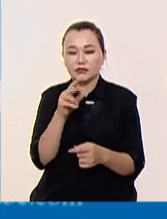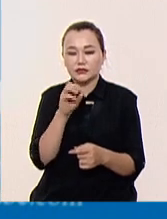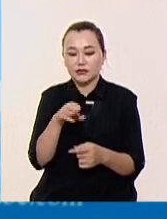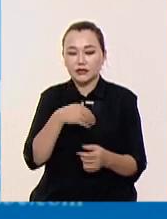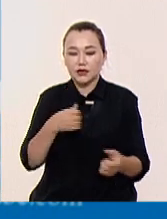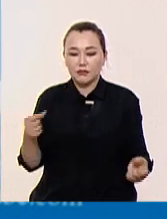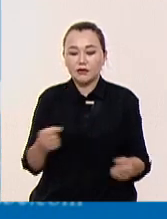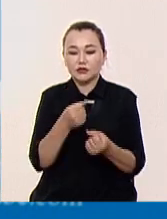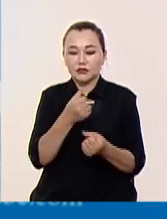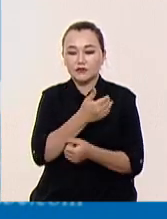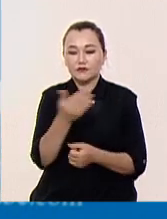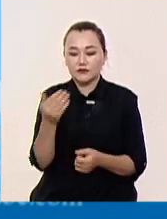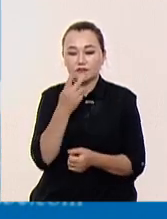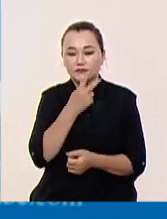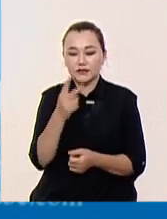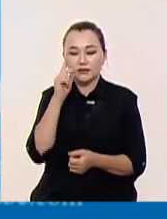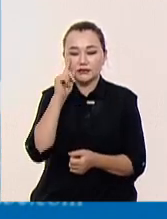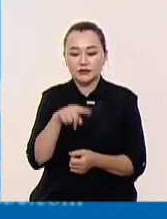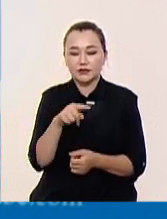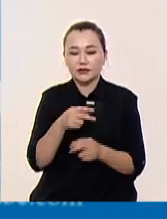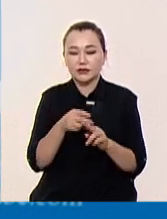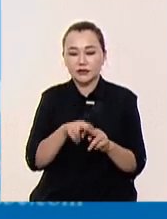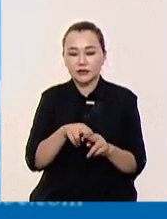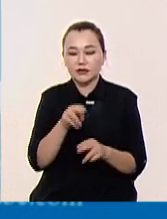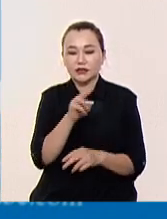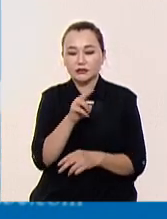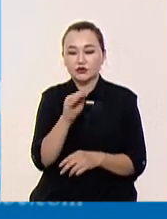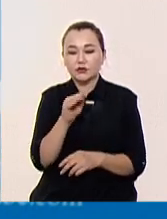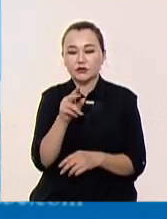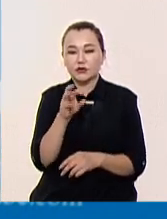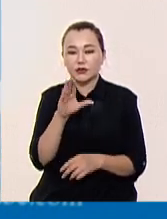қолдаймын. Оны бүгін өздеріңізде сезіп тұрған шығарсыздар, ашық айтайын, ол Қасым Жомарт Кемелұлы Тоқаев.